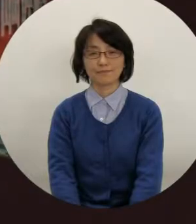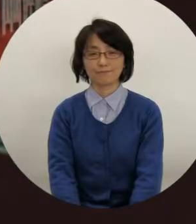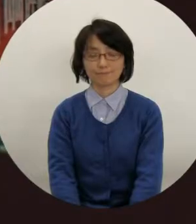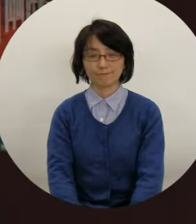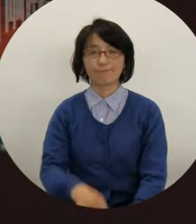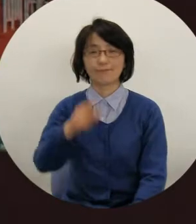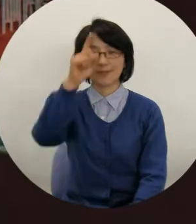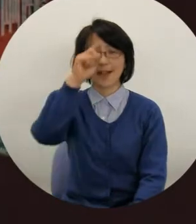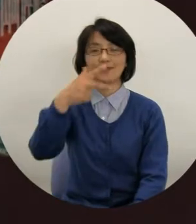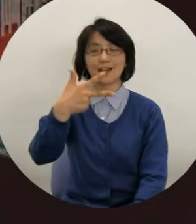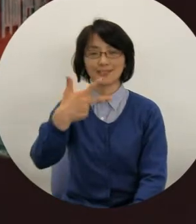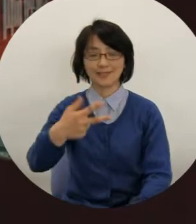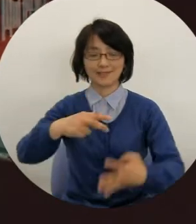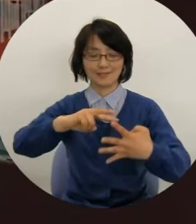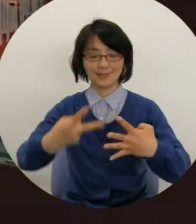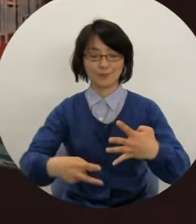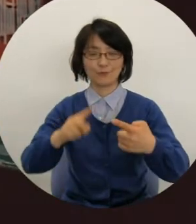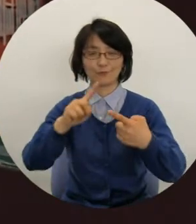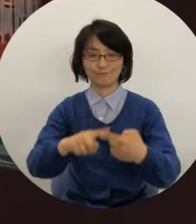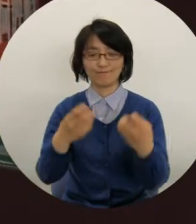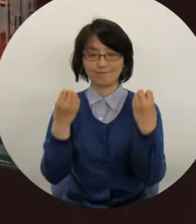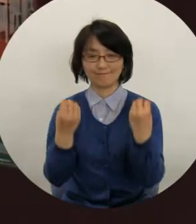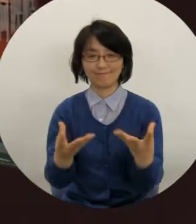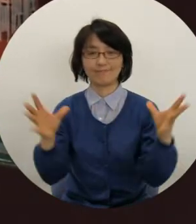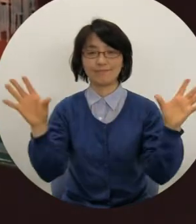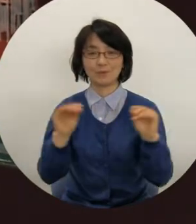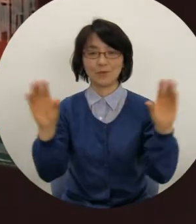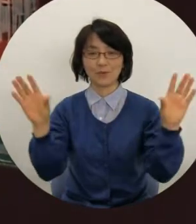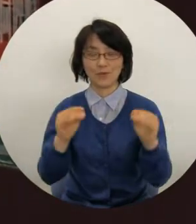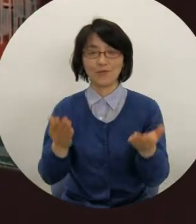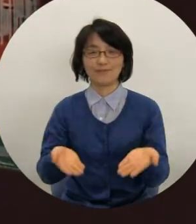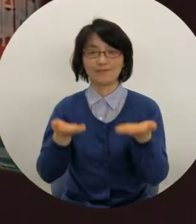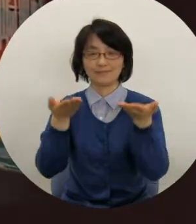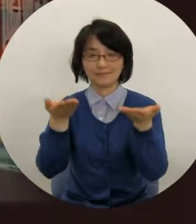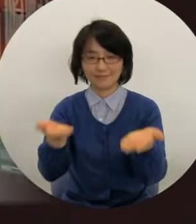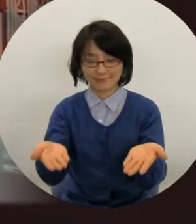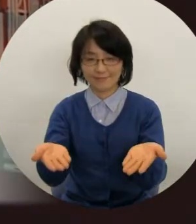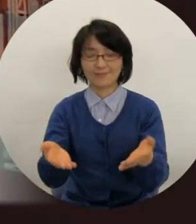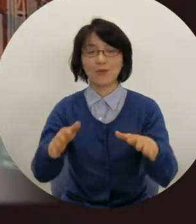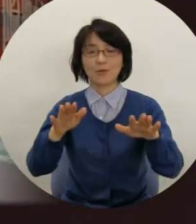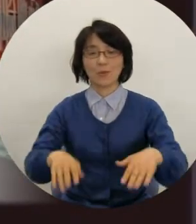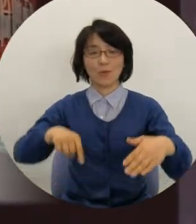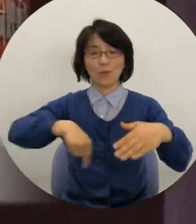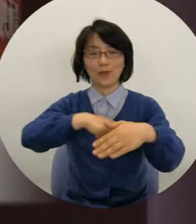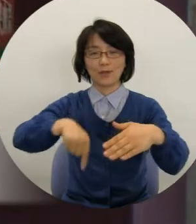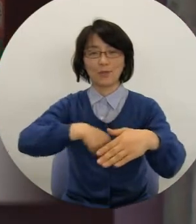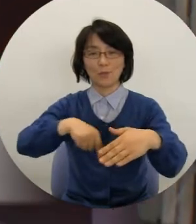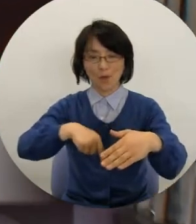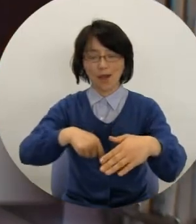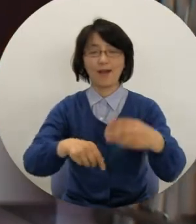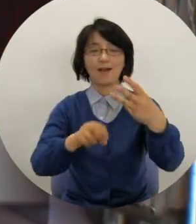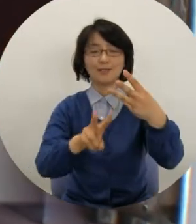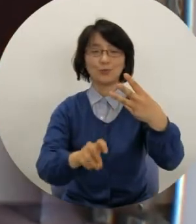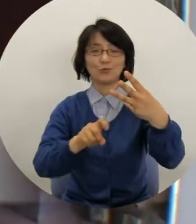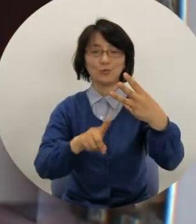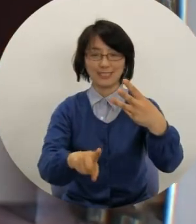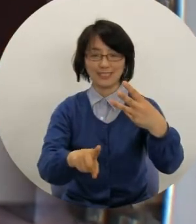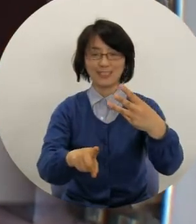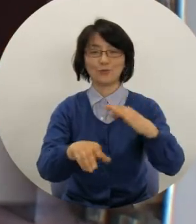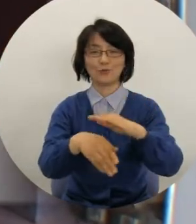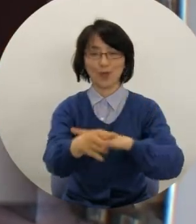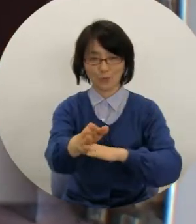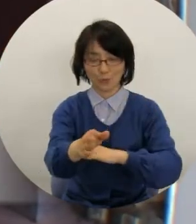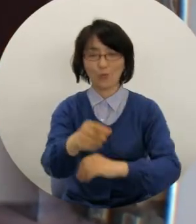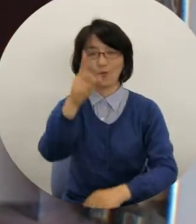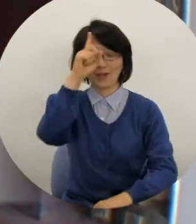毎回高崎市の旬の話題をお送りする高崎もぎたて情報です。今回は今月の21日から始ま